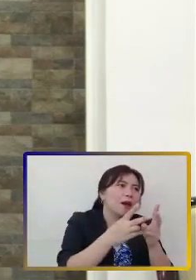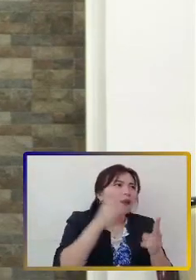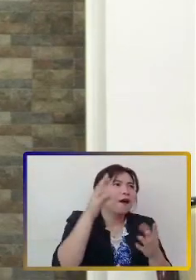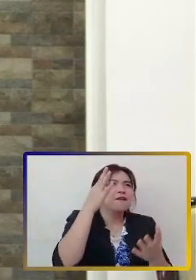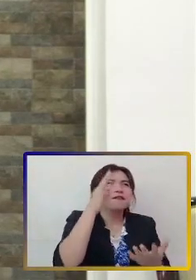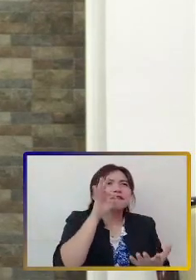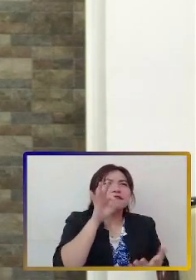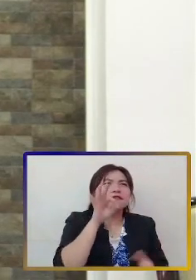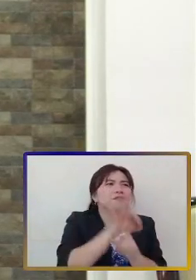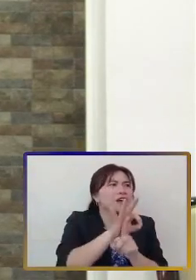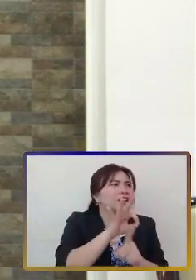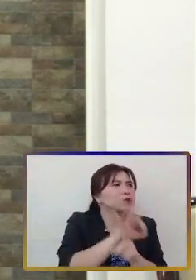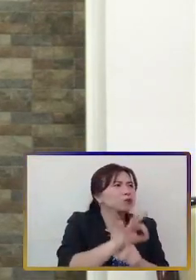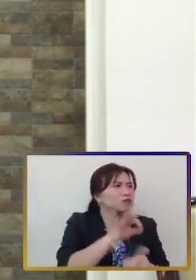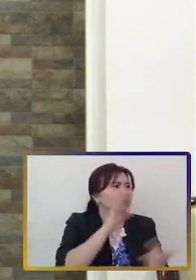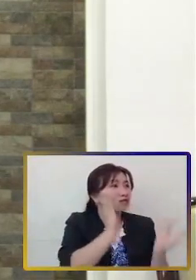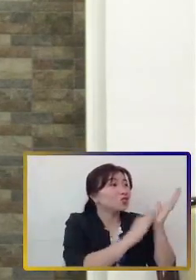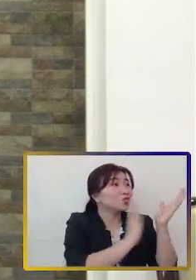of